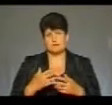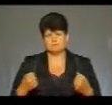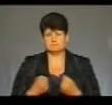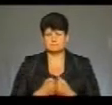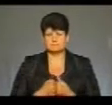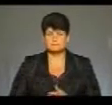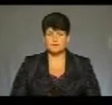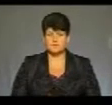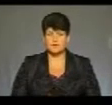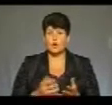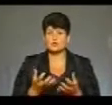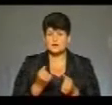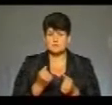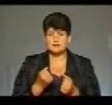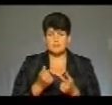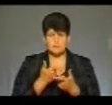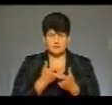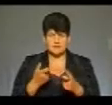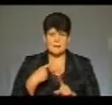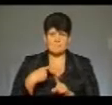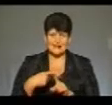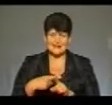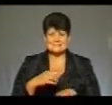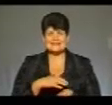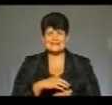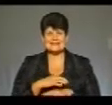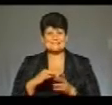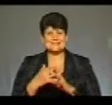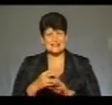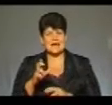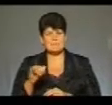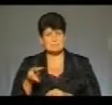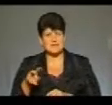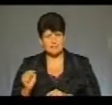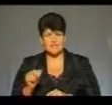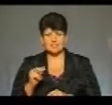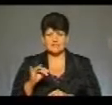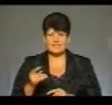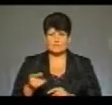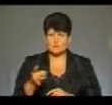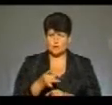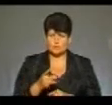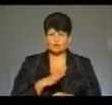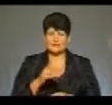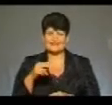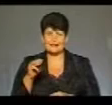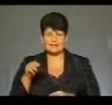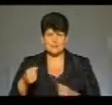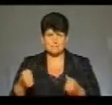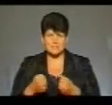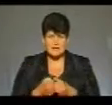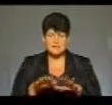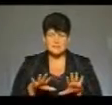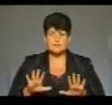Отримали повідомлення, що на перехресті села Біла та села Чистилів Тернопільського району здійснено було ДТП. Приїхали на місце